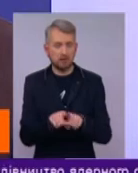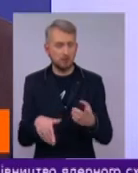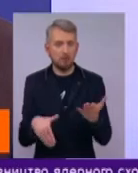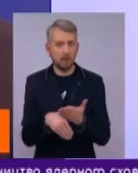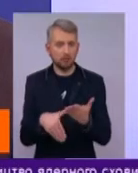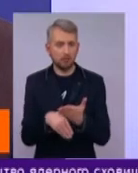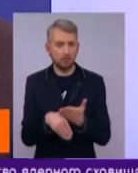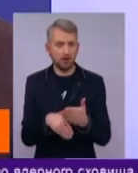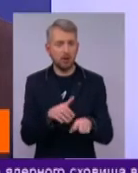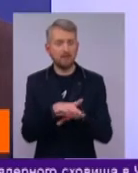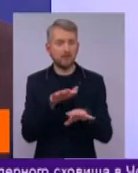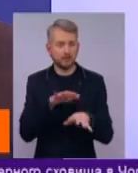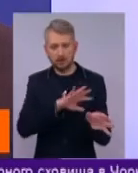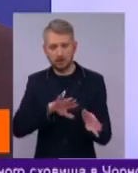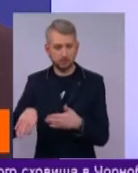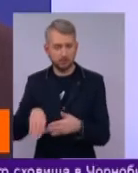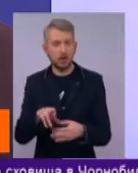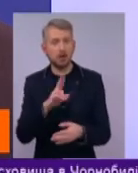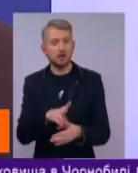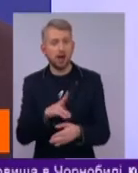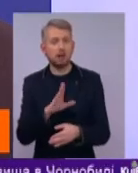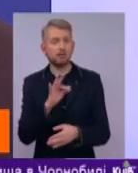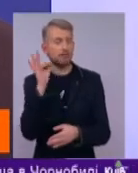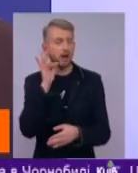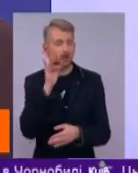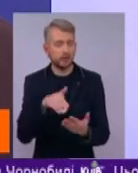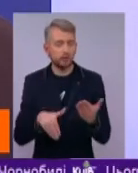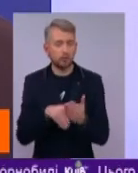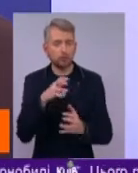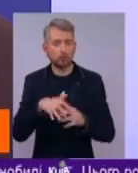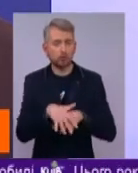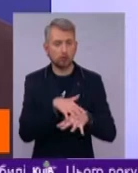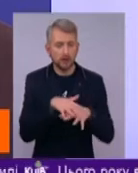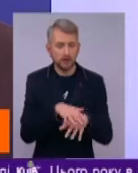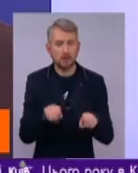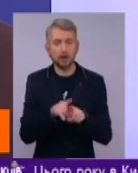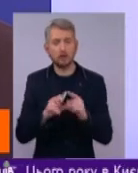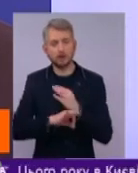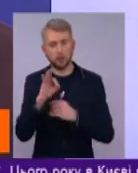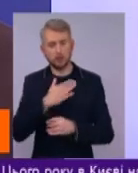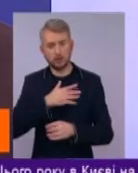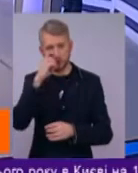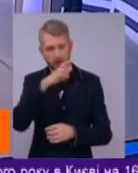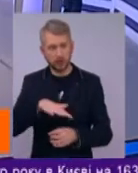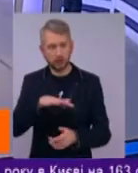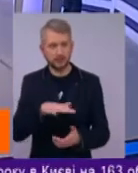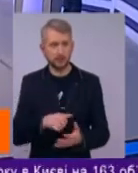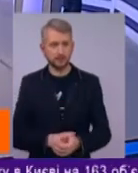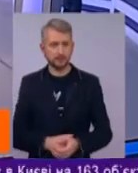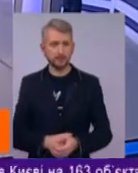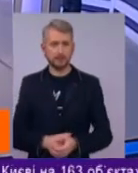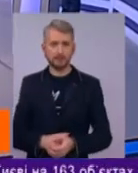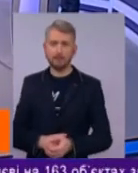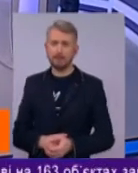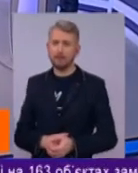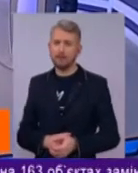методом. Як в Афганістані за допомогою міжнародного товариства, так і на сході нашої країни.